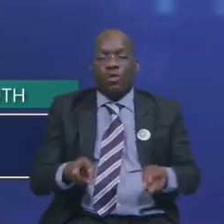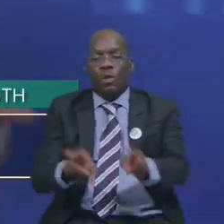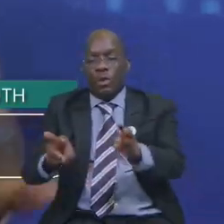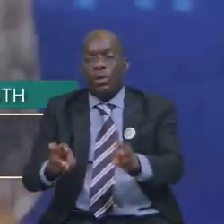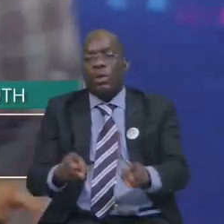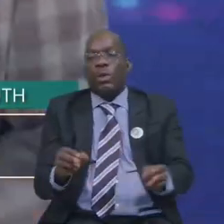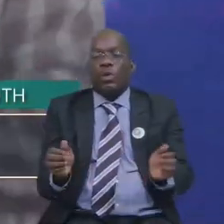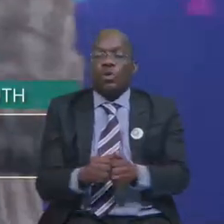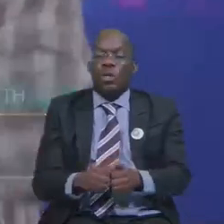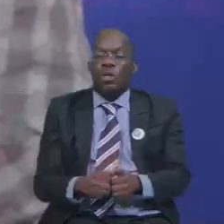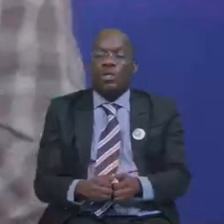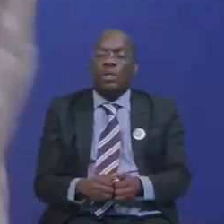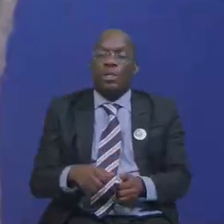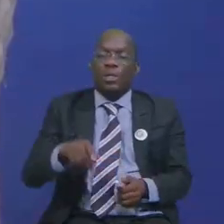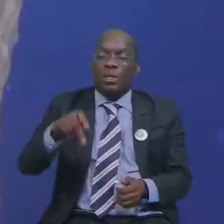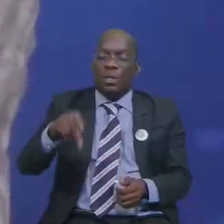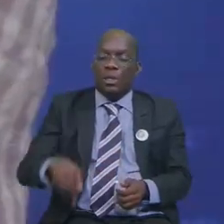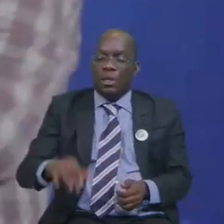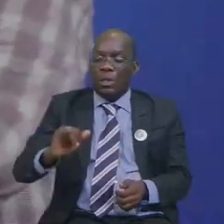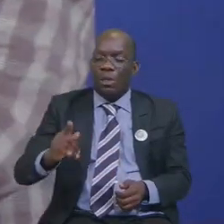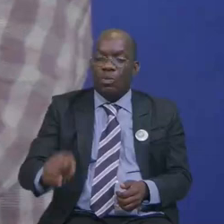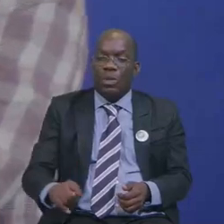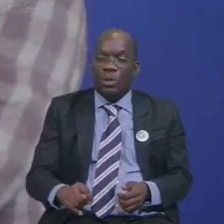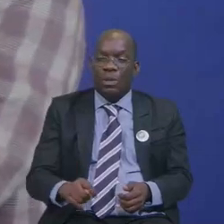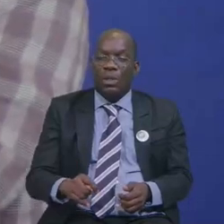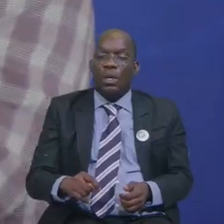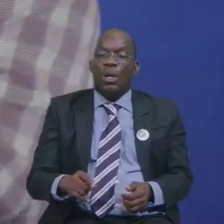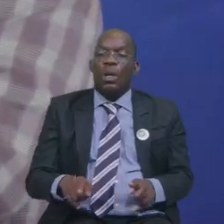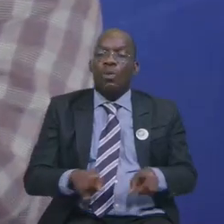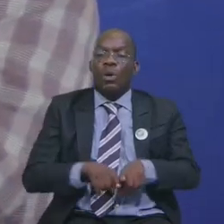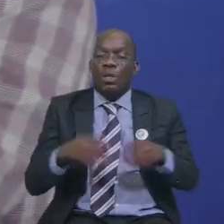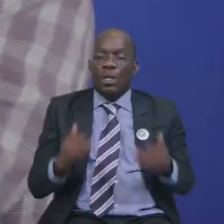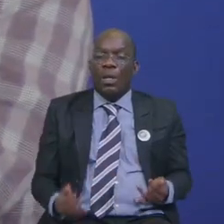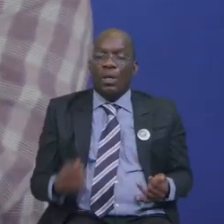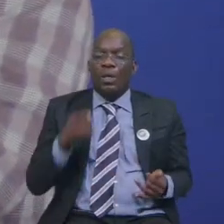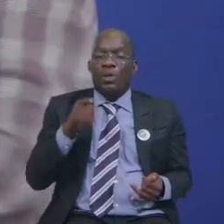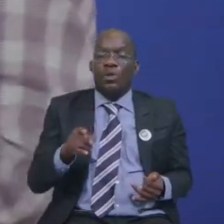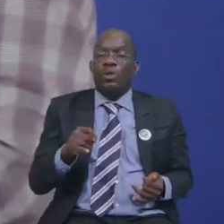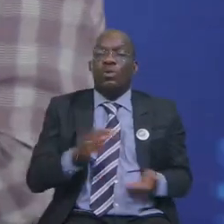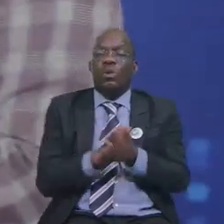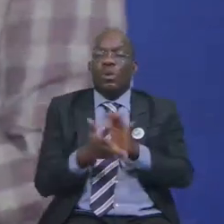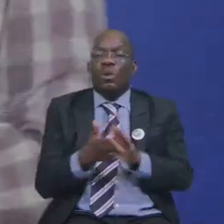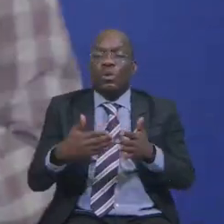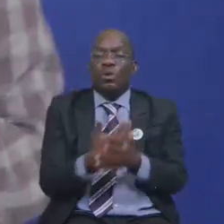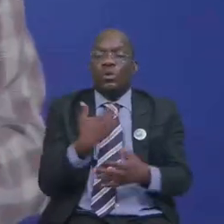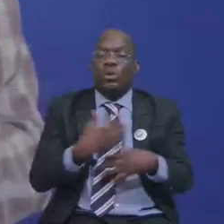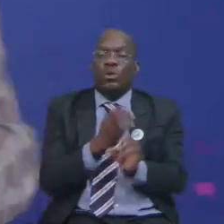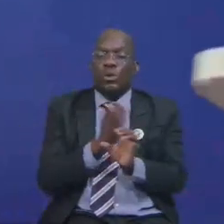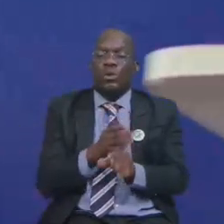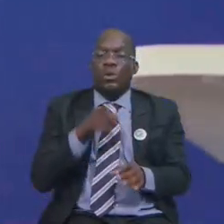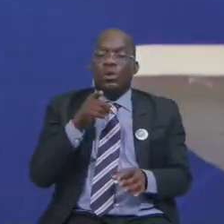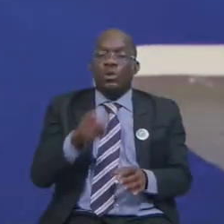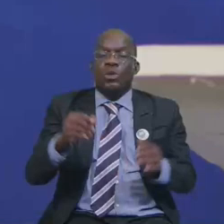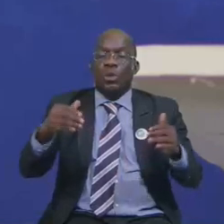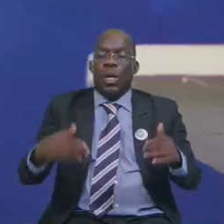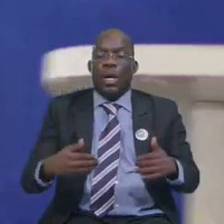trous il y a de bonnes voies maintenant que tu es nouvelle créature qu'est-ce que tu as tu as une